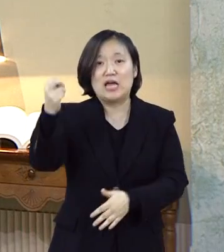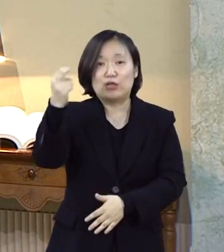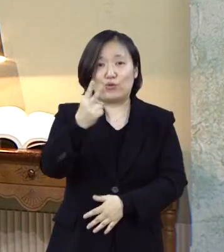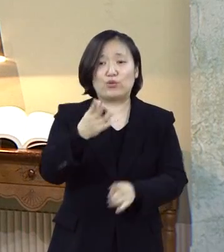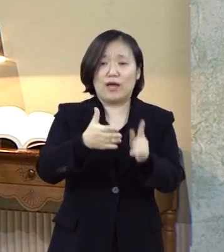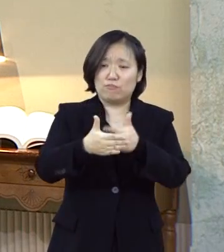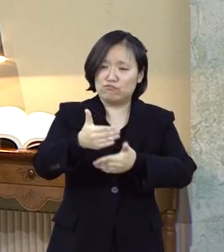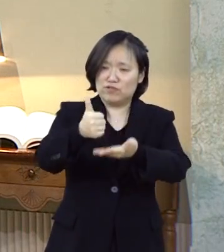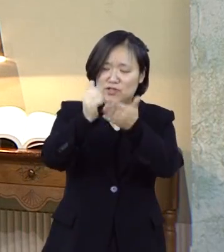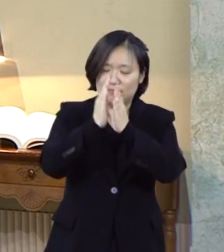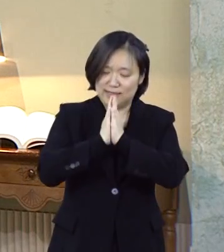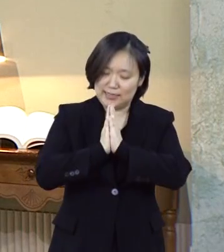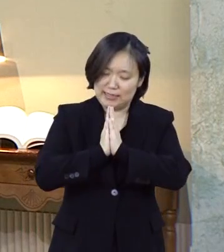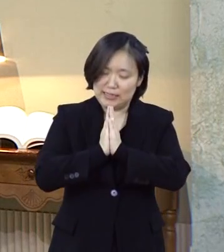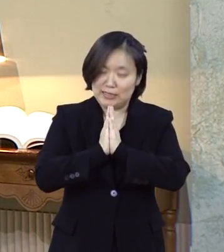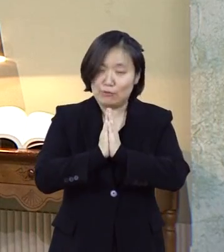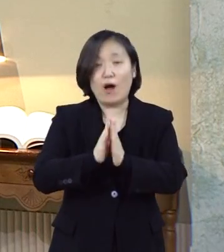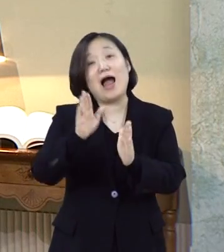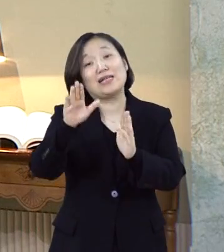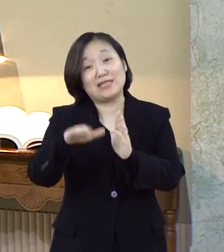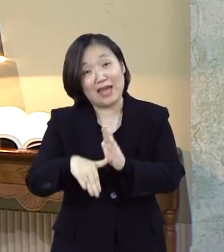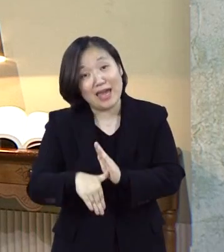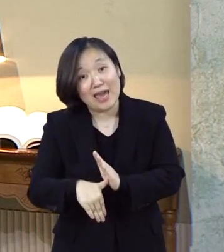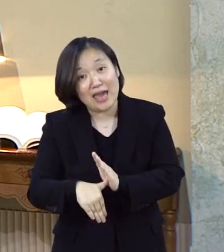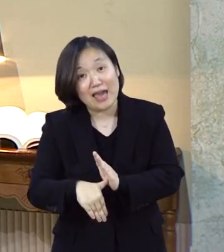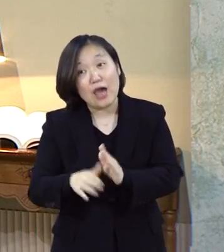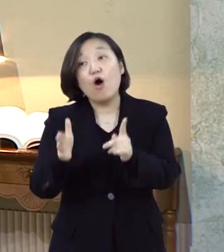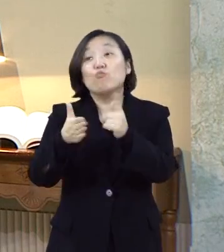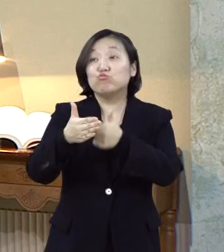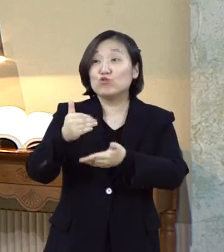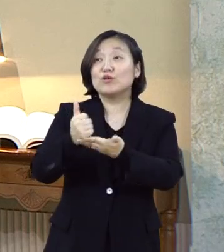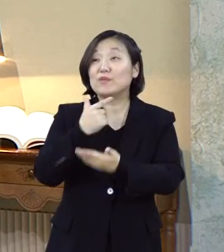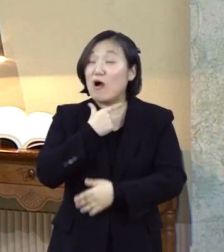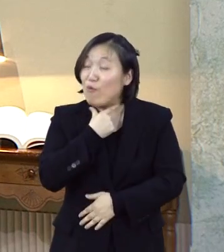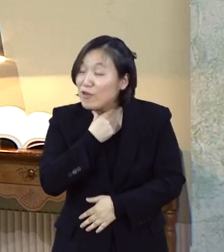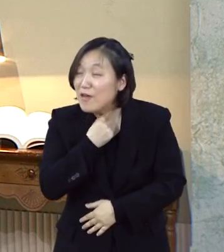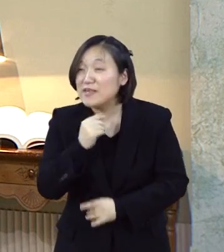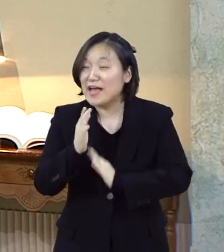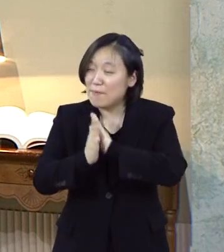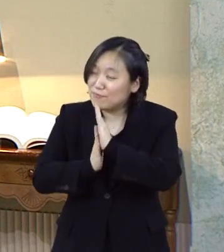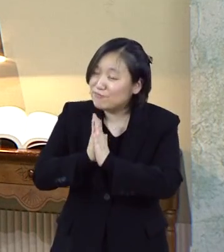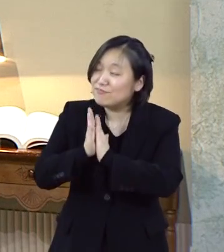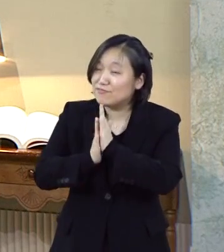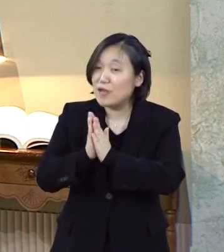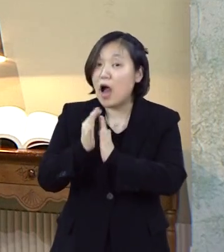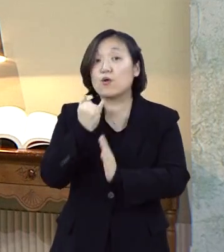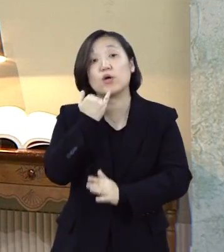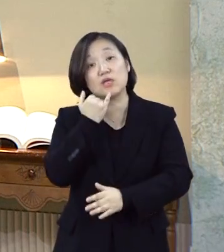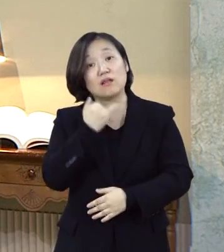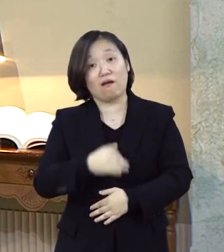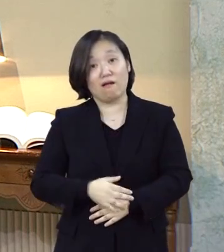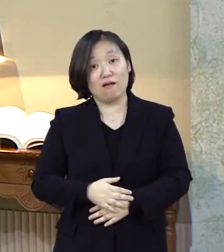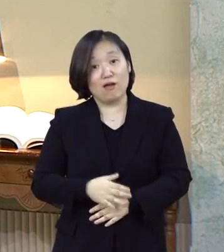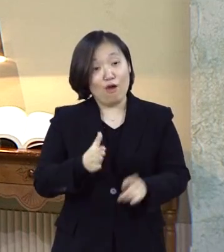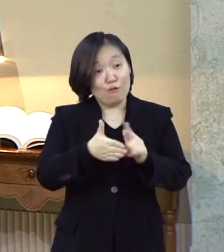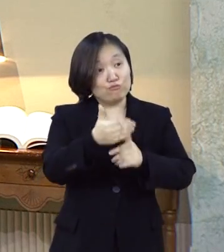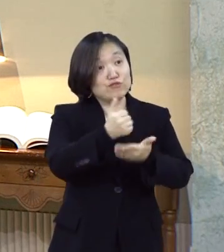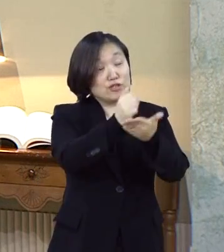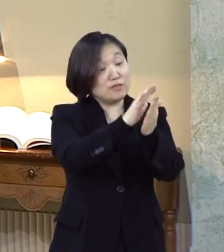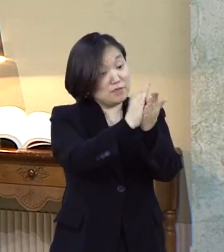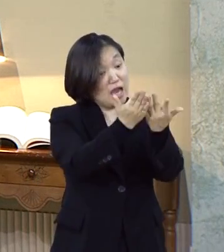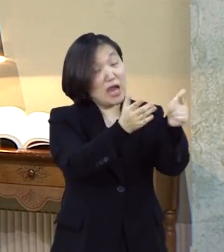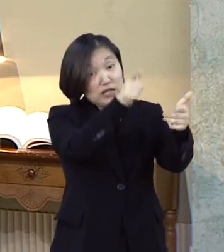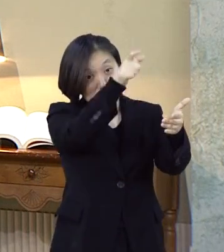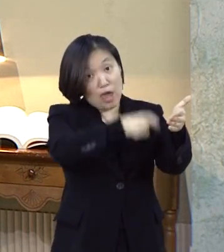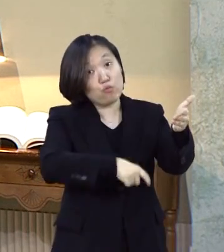기도하면서 소원이 있으면 부처님께 소원을 빌어라. 아니, 부처님 경전에도 나와요.